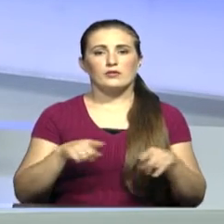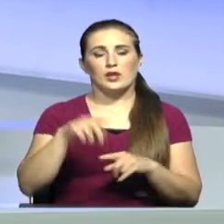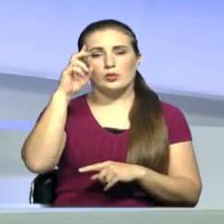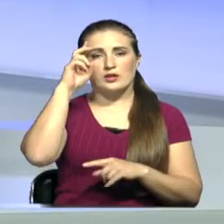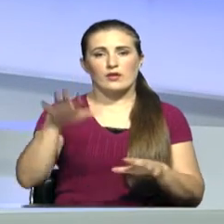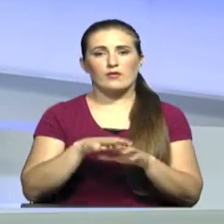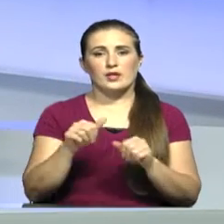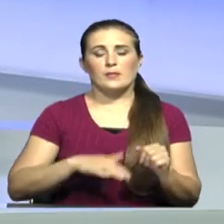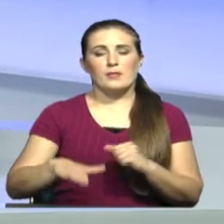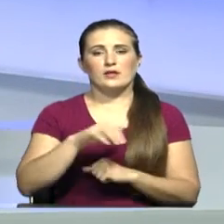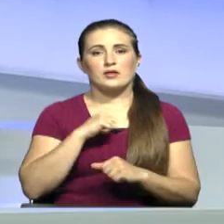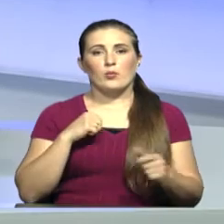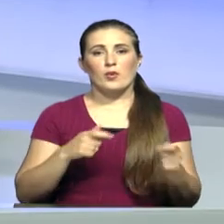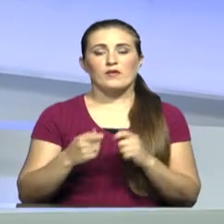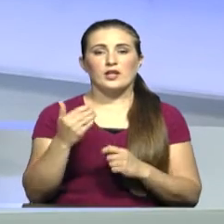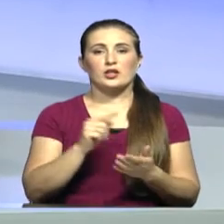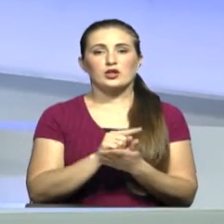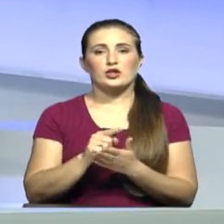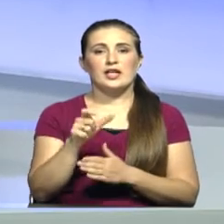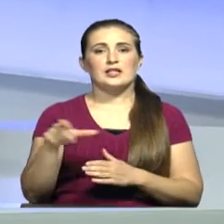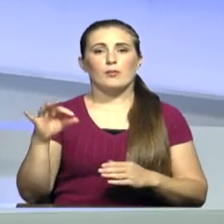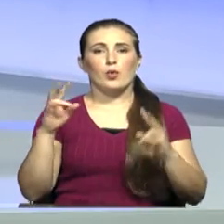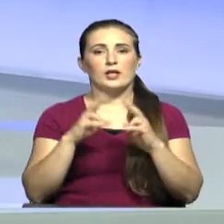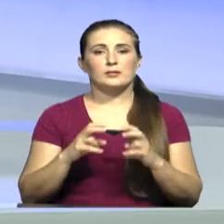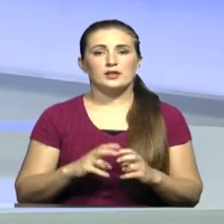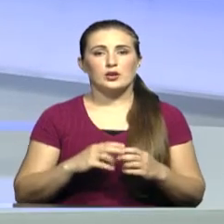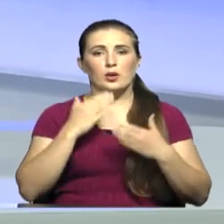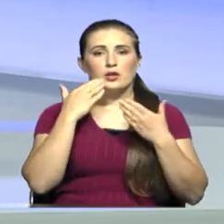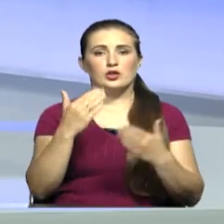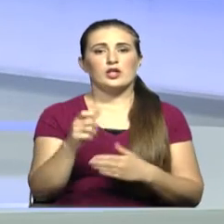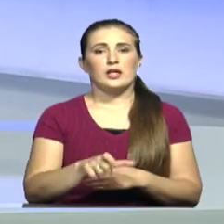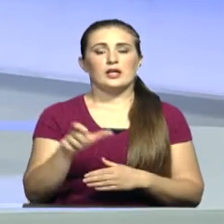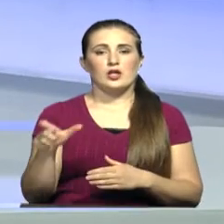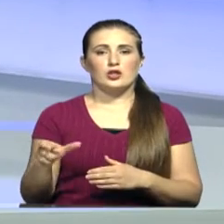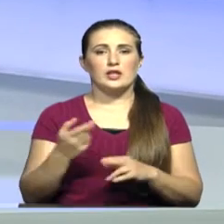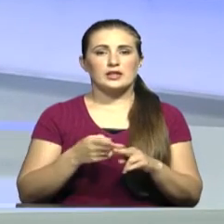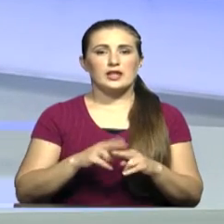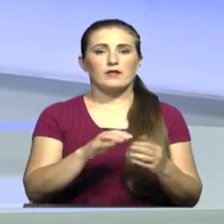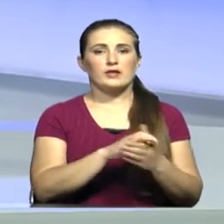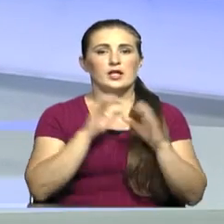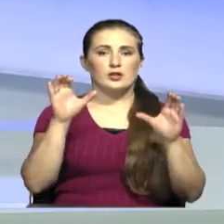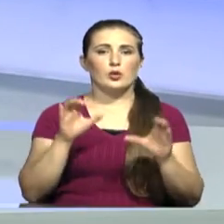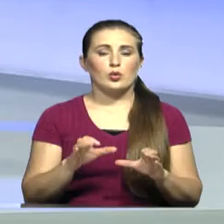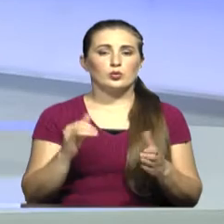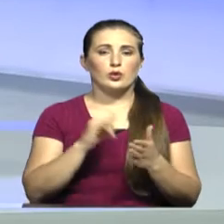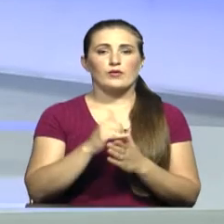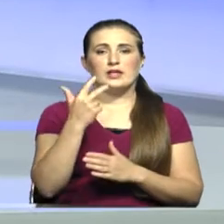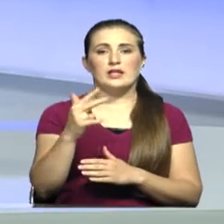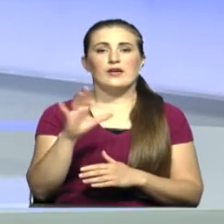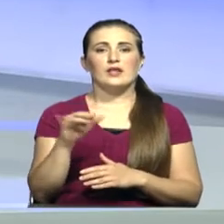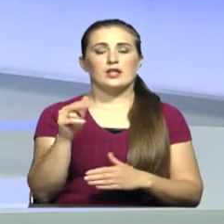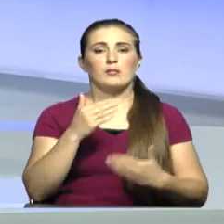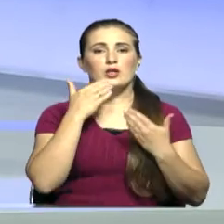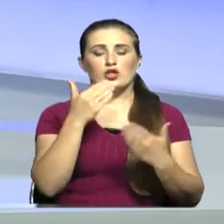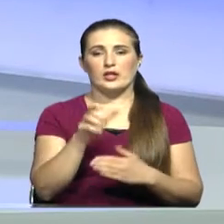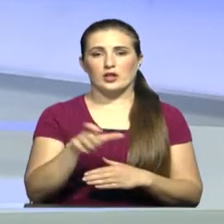власти, местного самоуправления и их должностных лиц по рассмотрению обращений граждан. Данным федеральным законом установлены три вида обращений